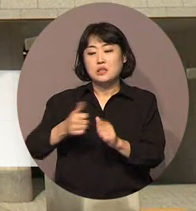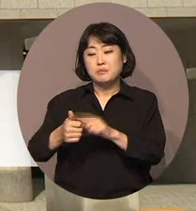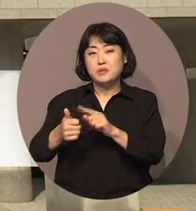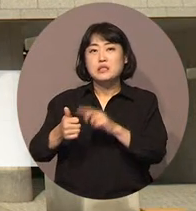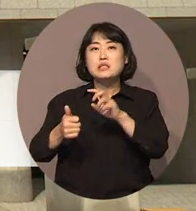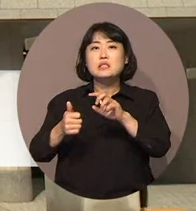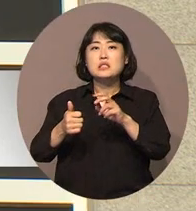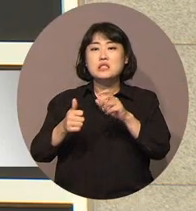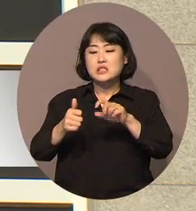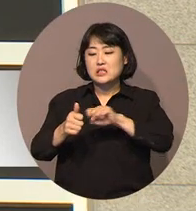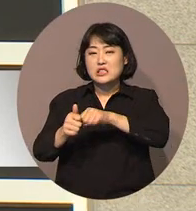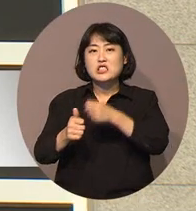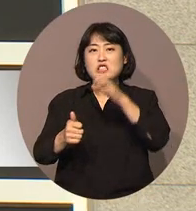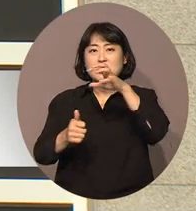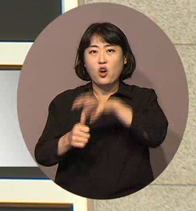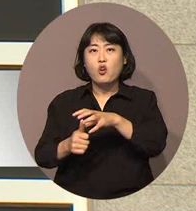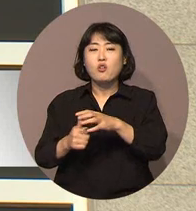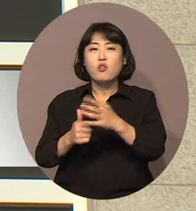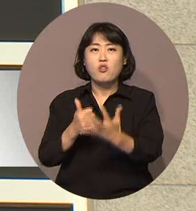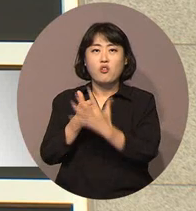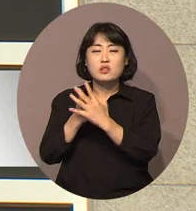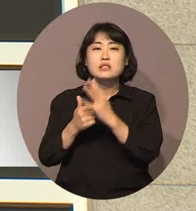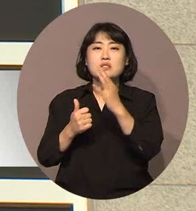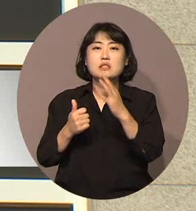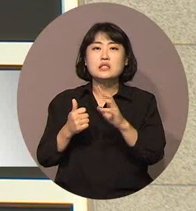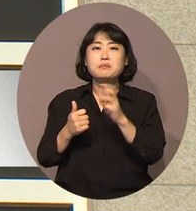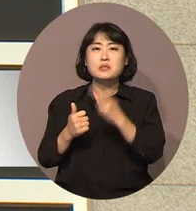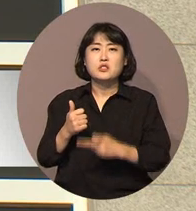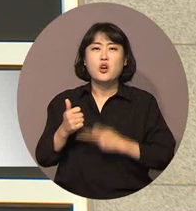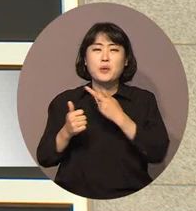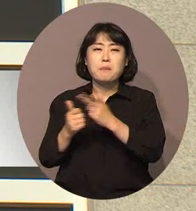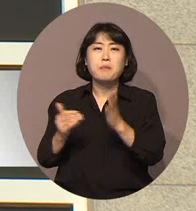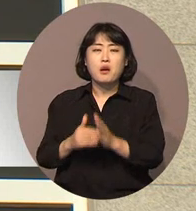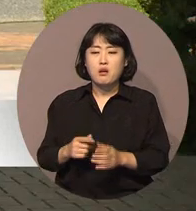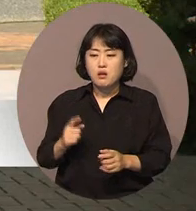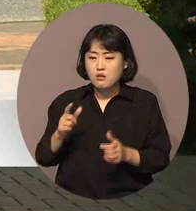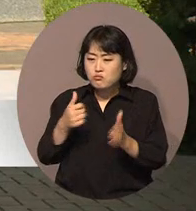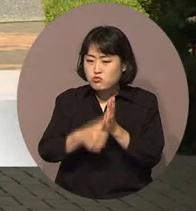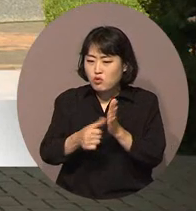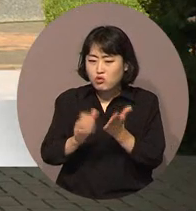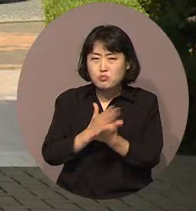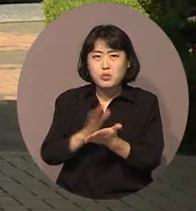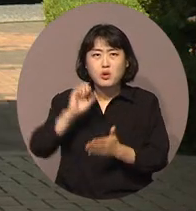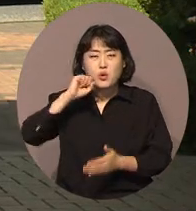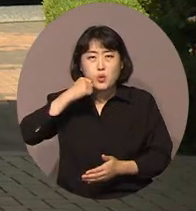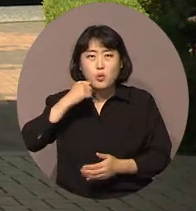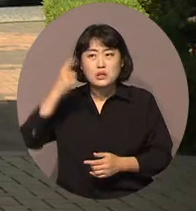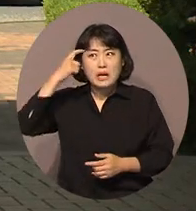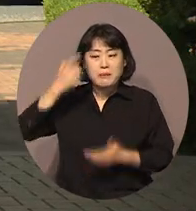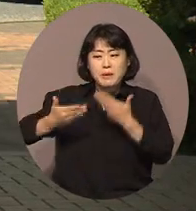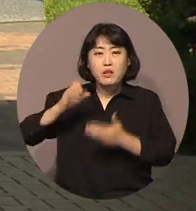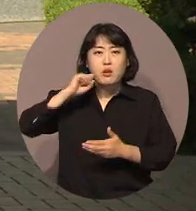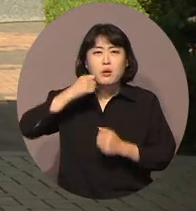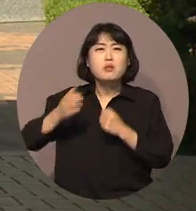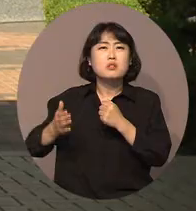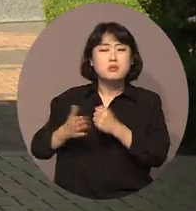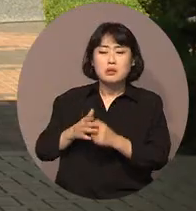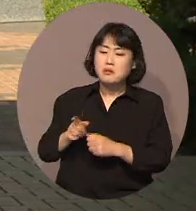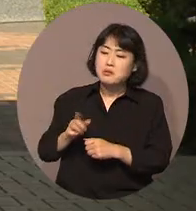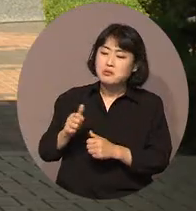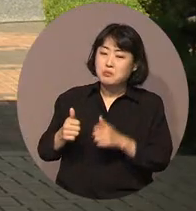선고했습니다 재판부는 사물 변별능력과 의사결정 능력이 미약한 상태에서 범행한 것으로